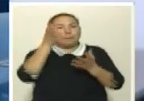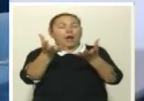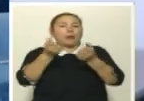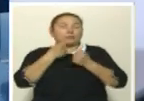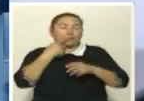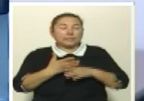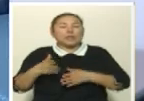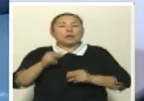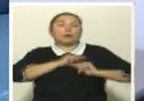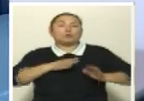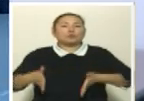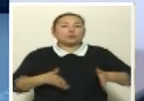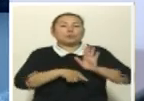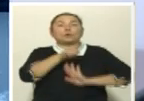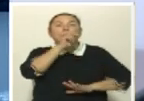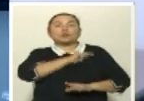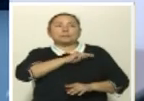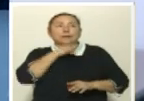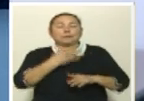197 19